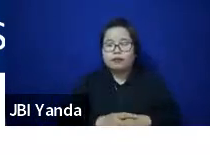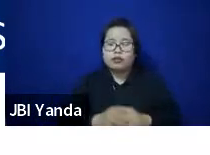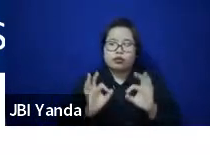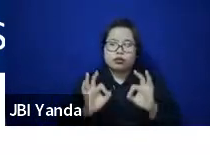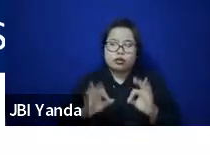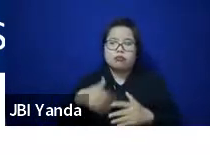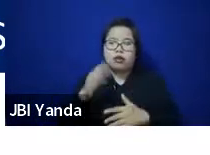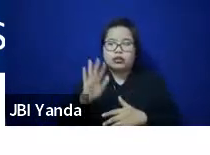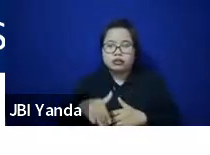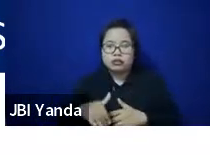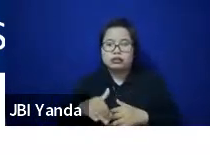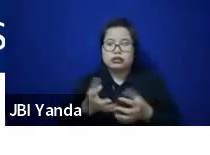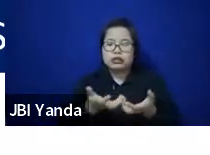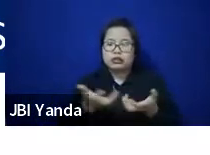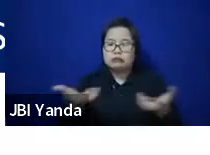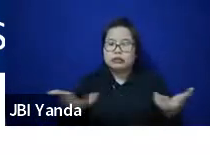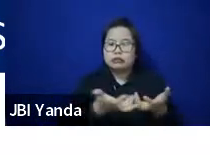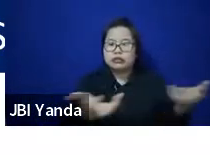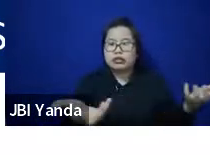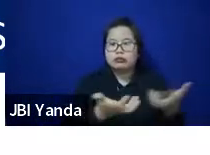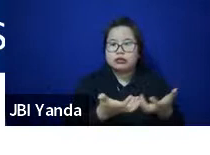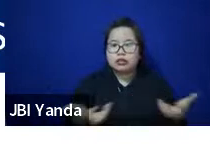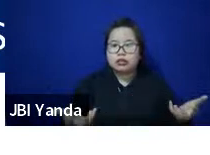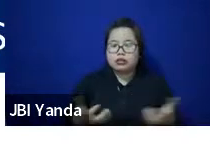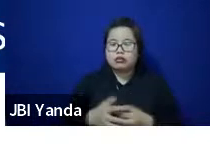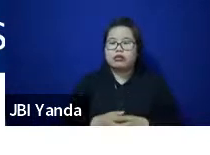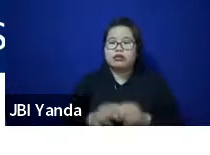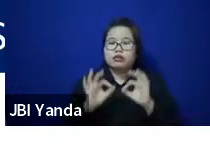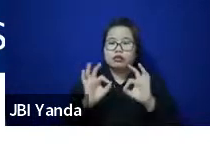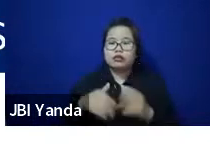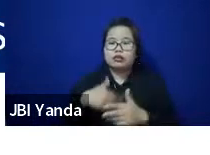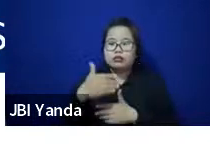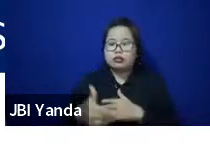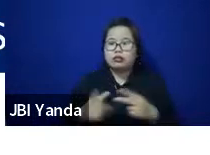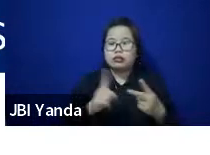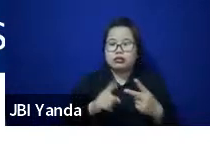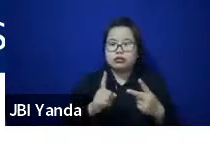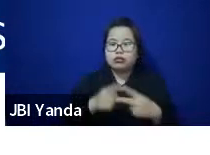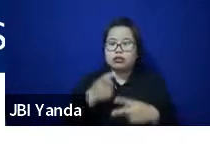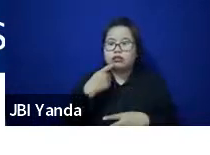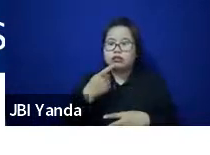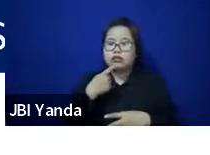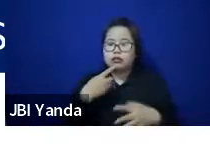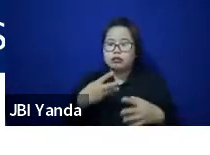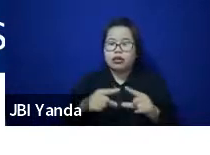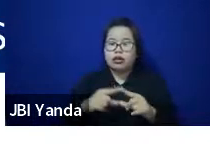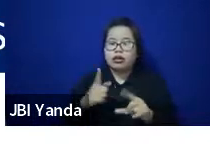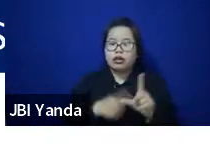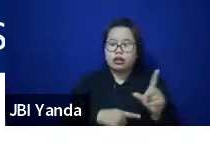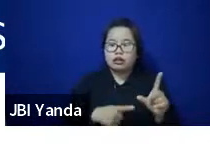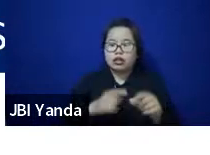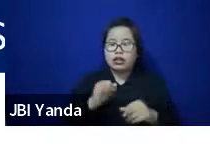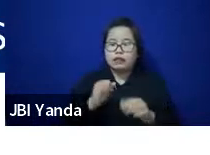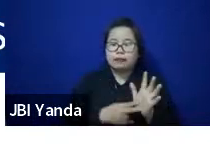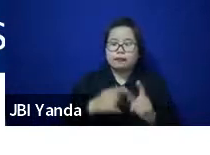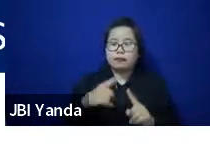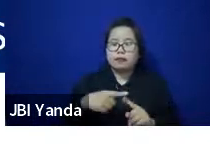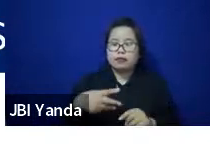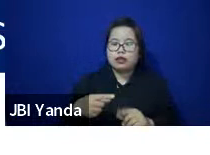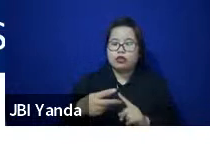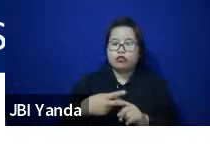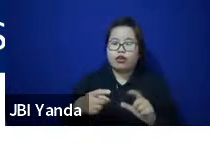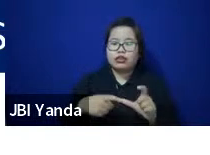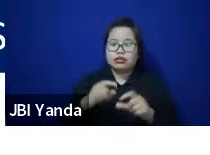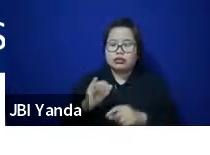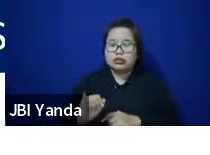masih fragmented, masih terpisah-pisah. Kemudian yang kedua terkait dengan early intervention atau layanan intervensi dini misalnya, karena